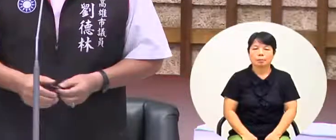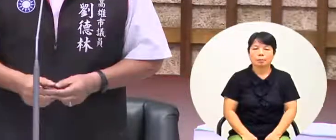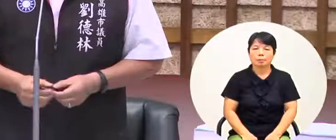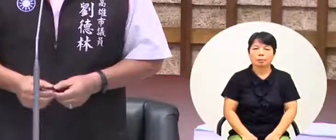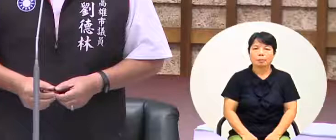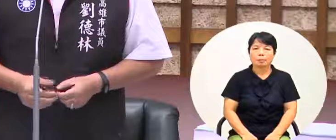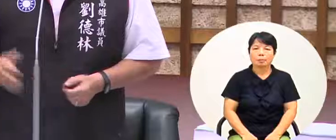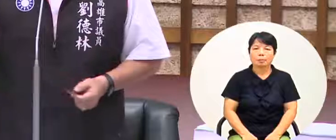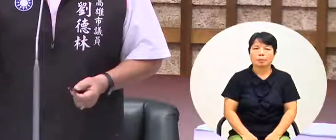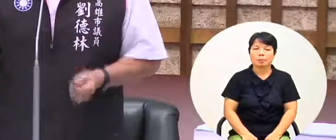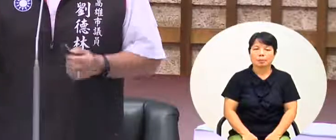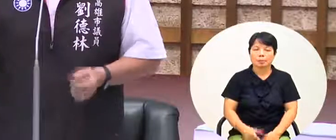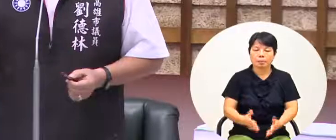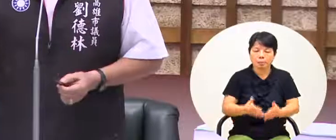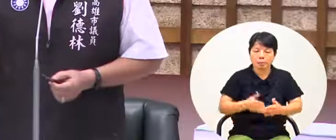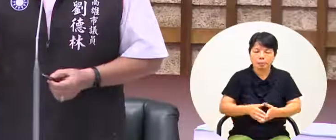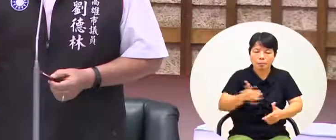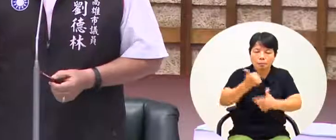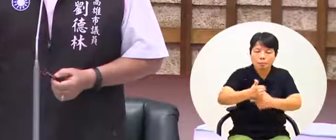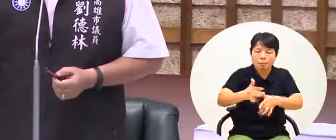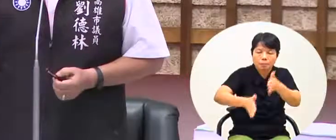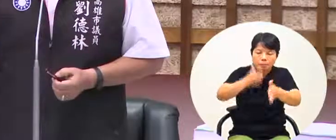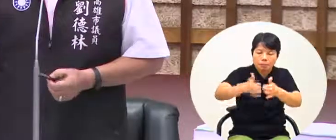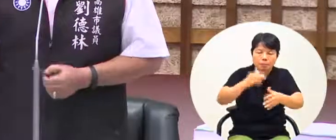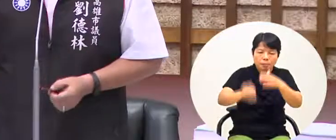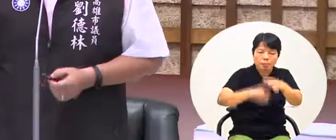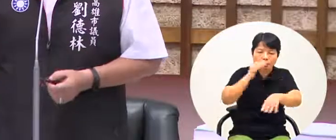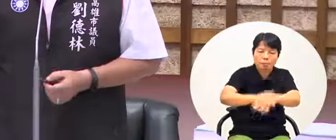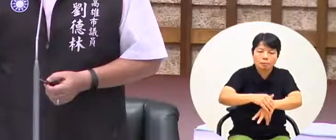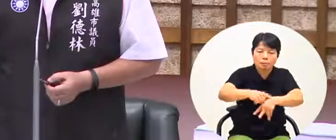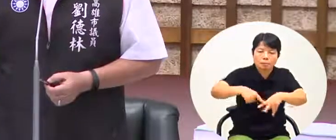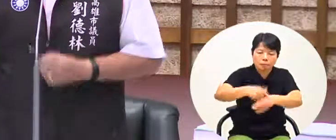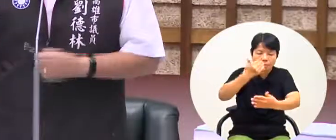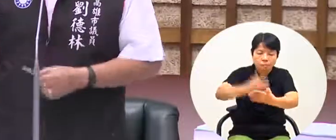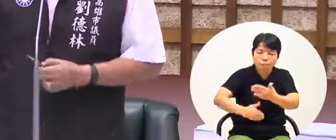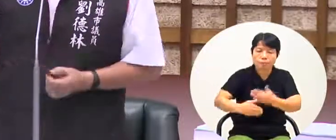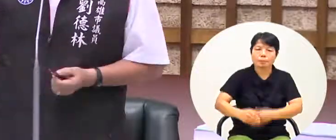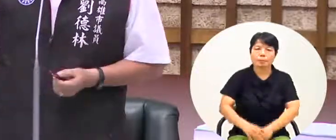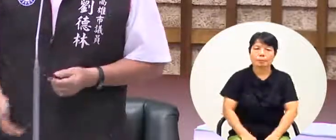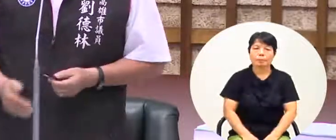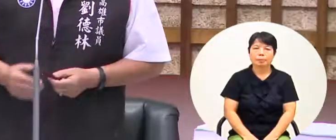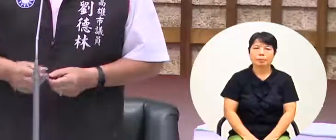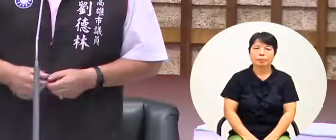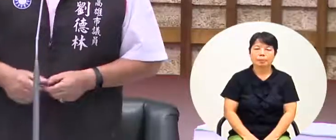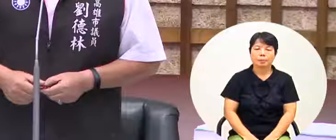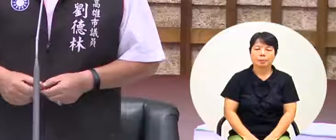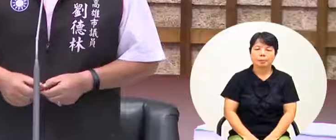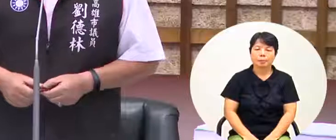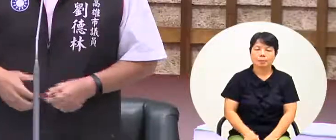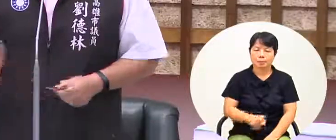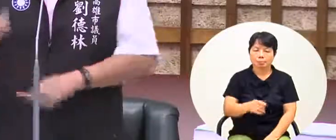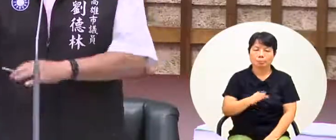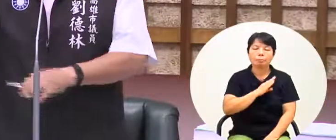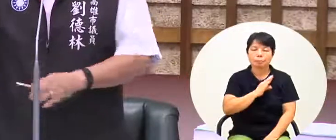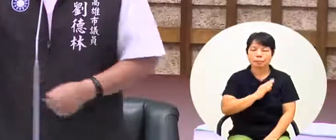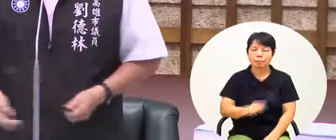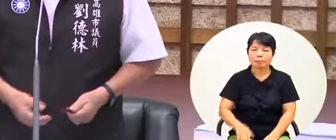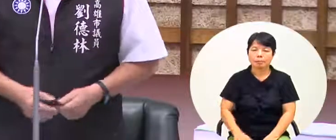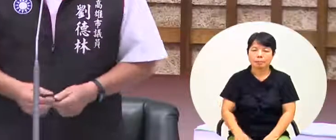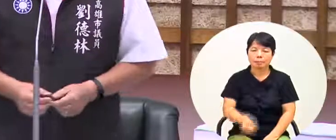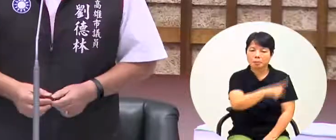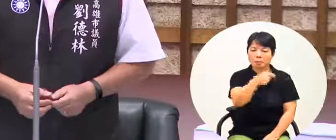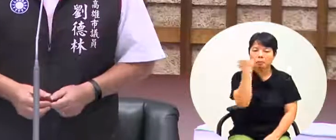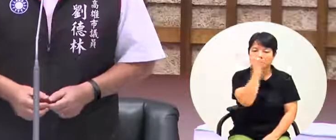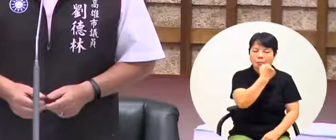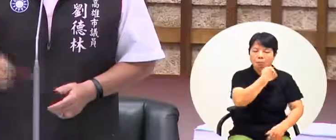成本。那我们也希望，当然道高一尺魔高一丈，当然可能不孝业这个建筑业者可能会利用这